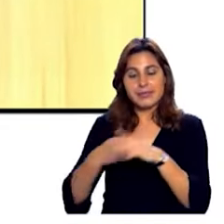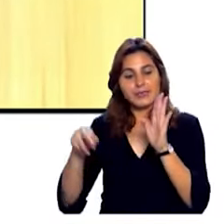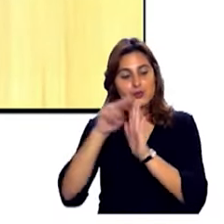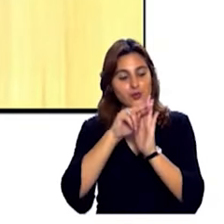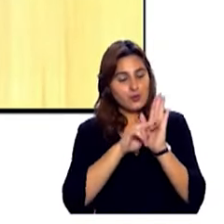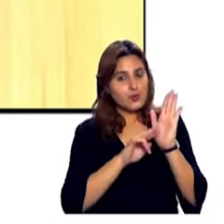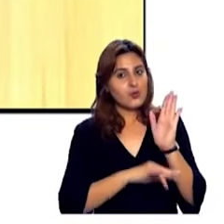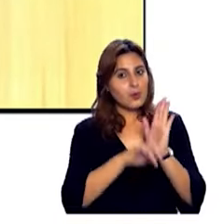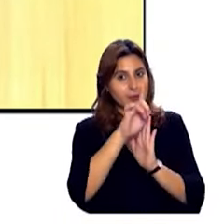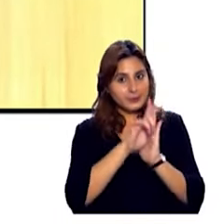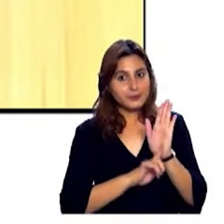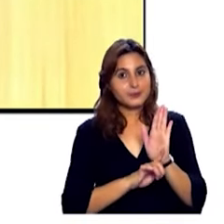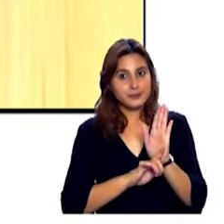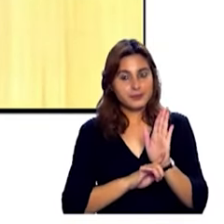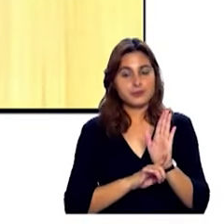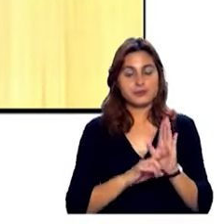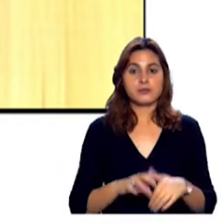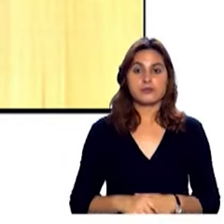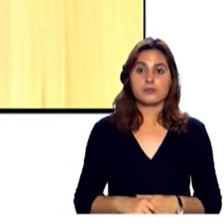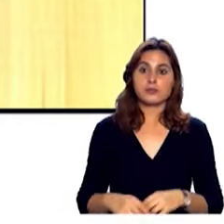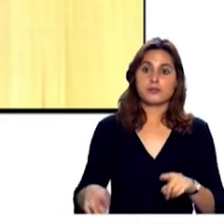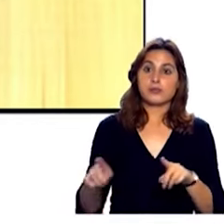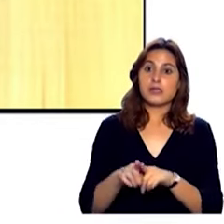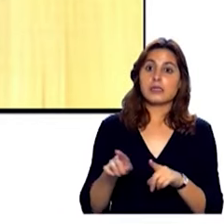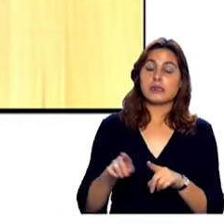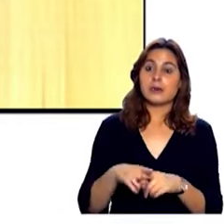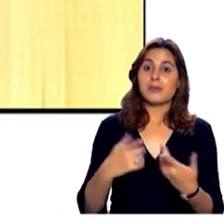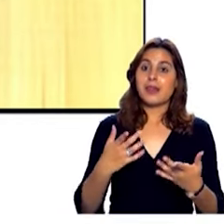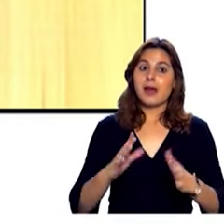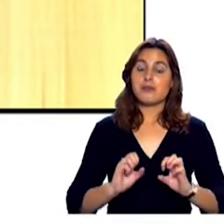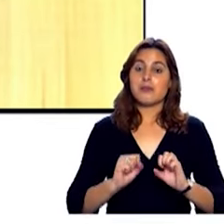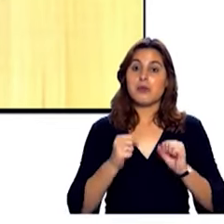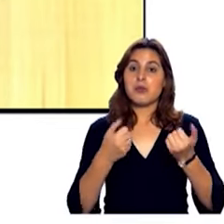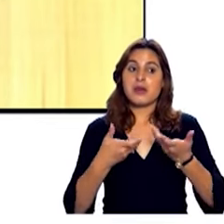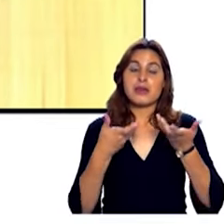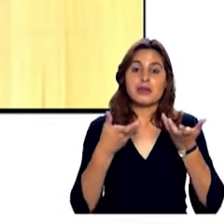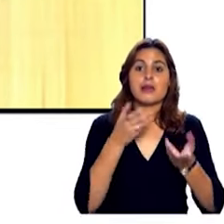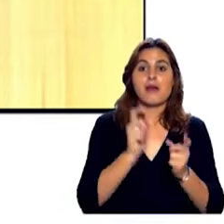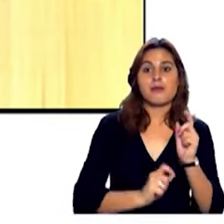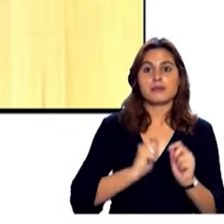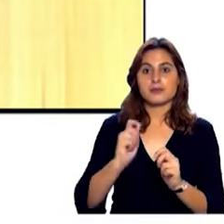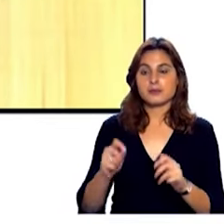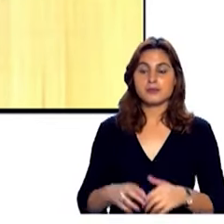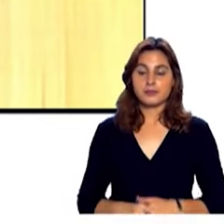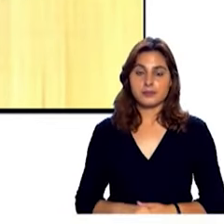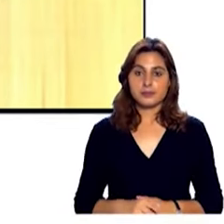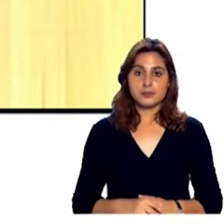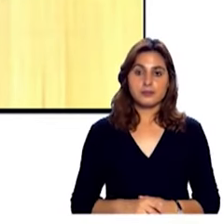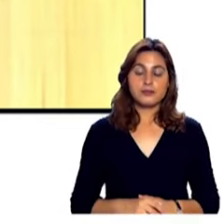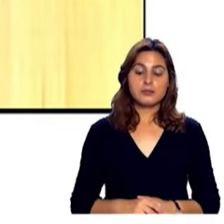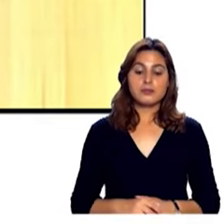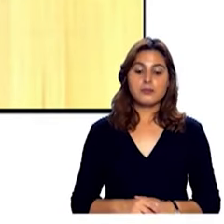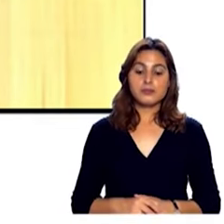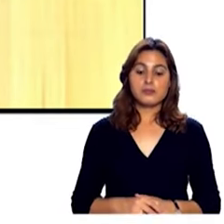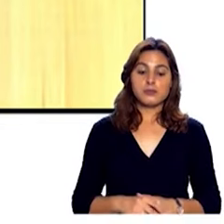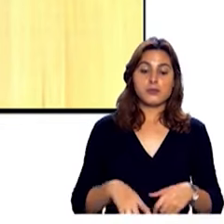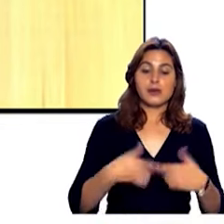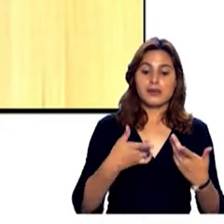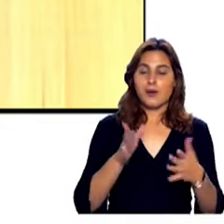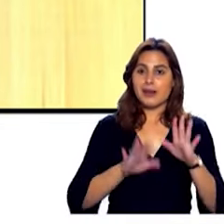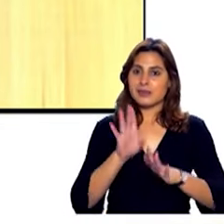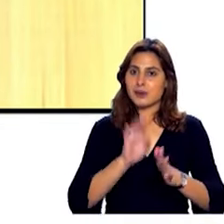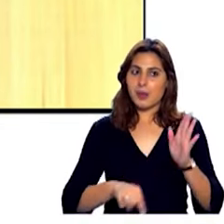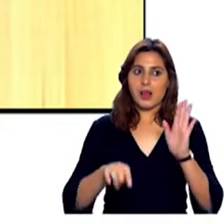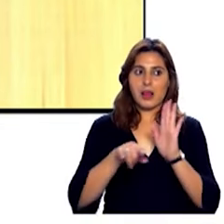Logic Della motivazione e in questo caso fino a che Punto pu controllare che la motivazione Sia logica e